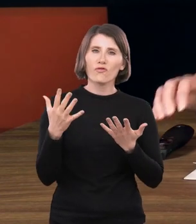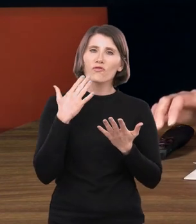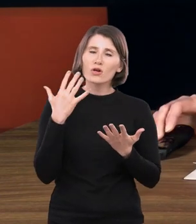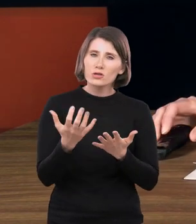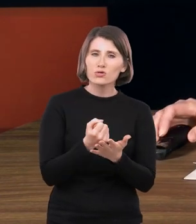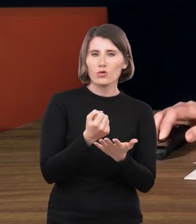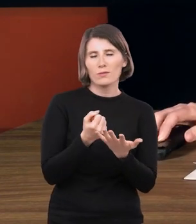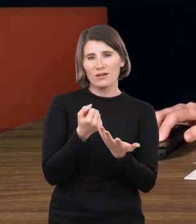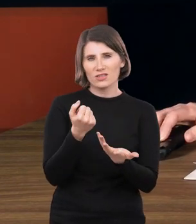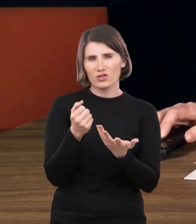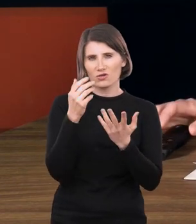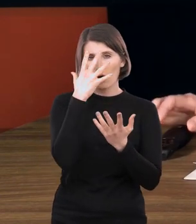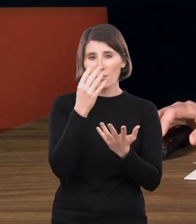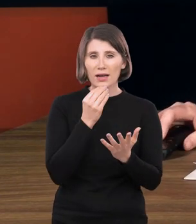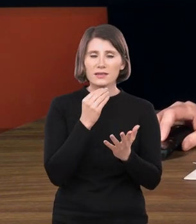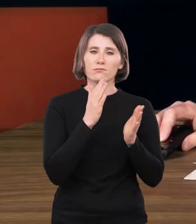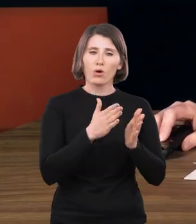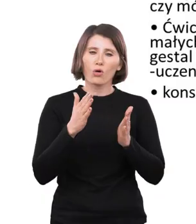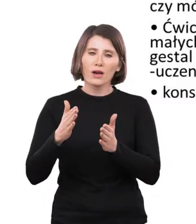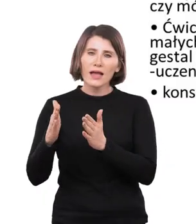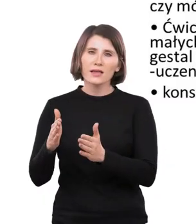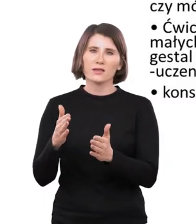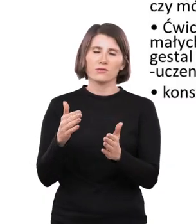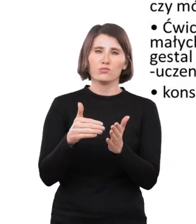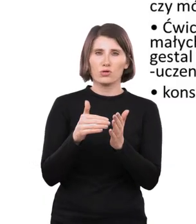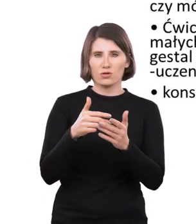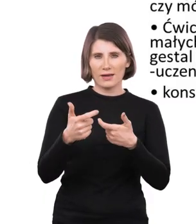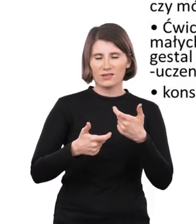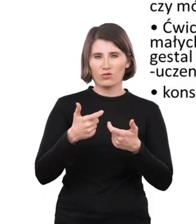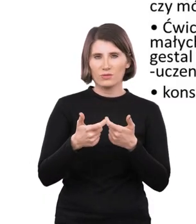po kolei należy zrobić.